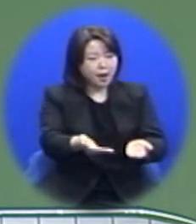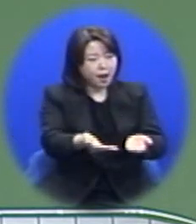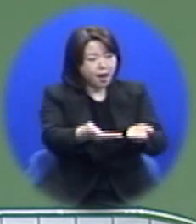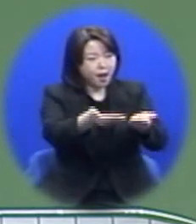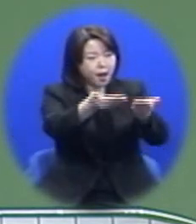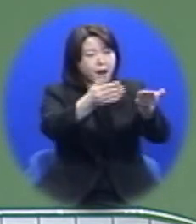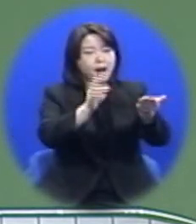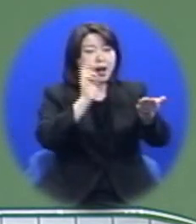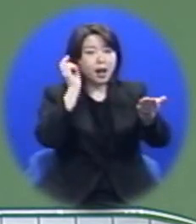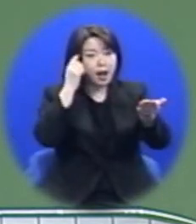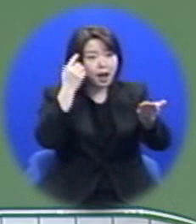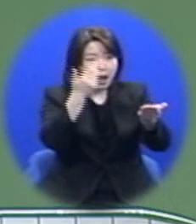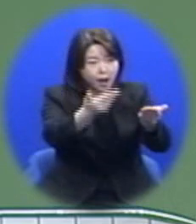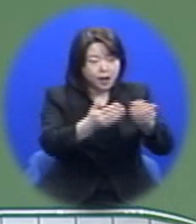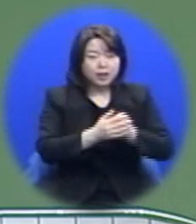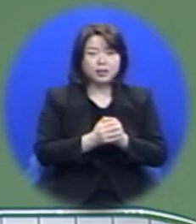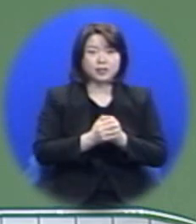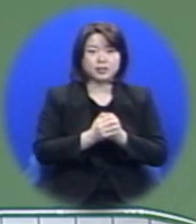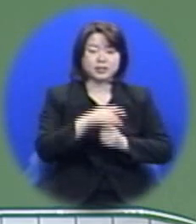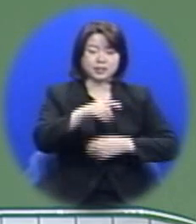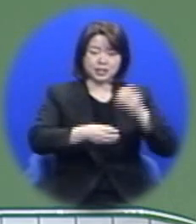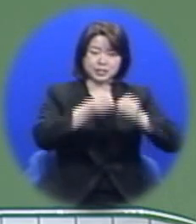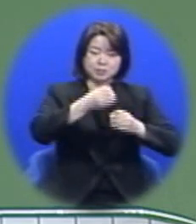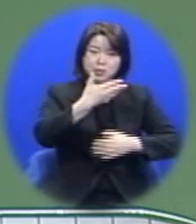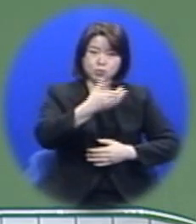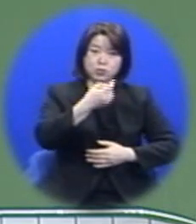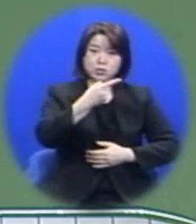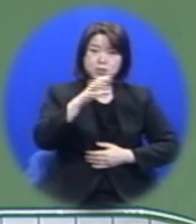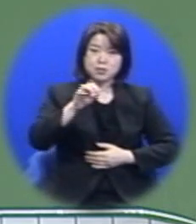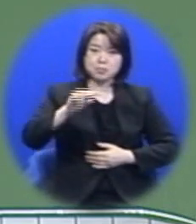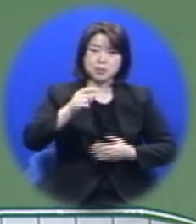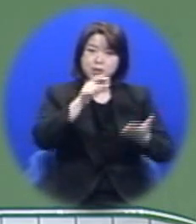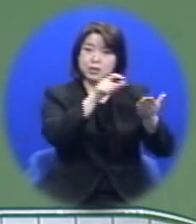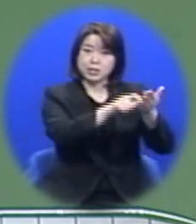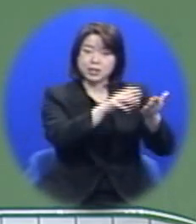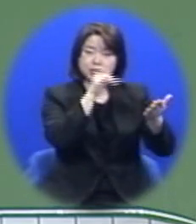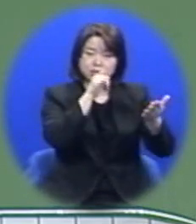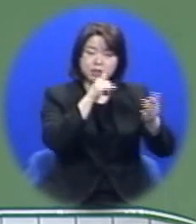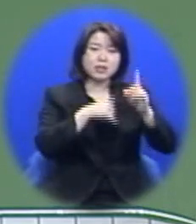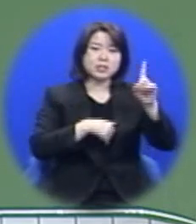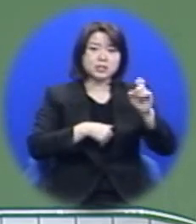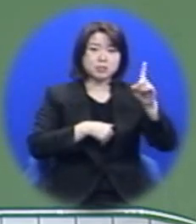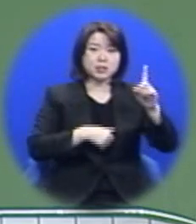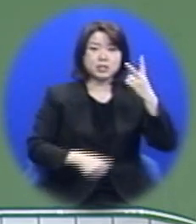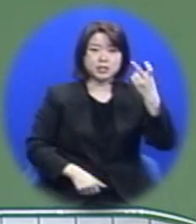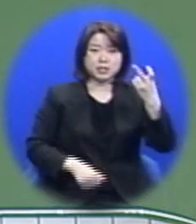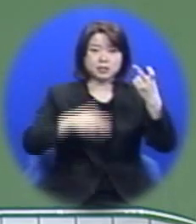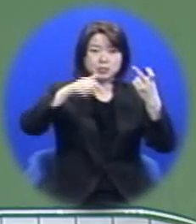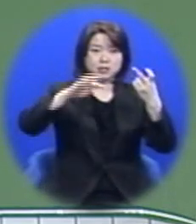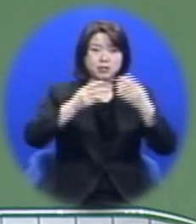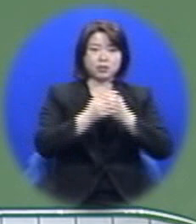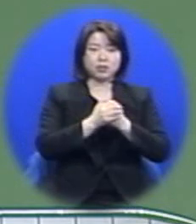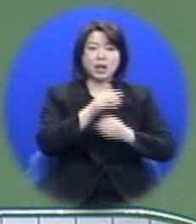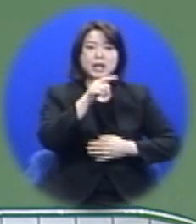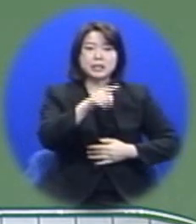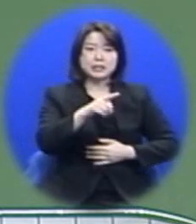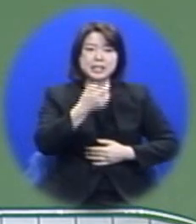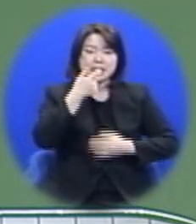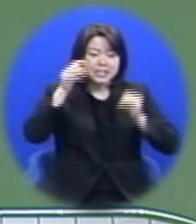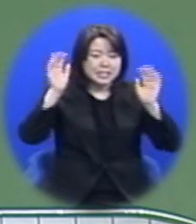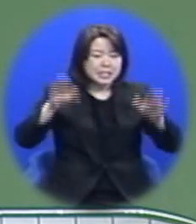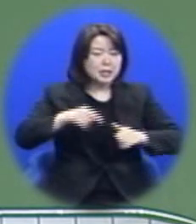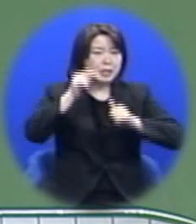아니겠느냐. 그게 시편 91편에 나오는 말씀입니다. 11절 12절에 그가 천사들에게